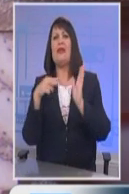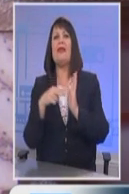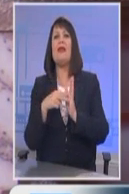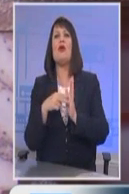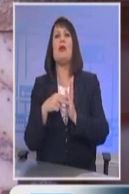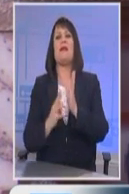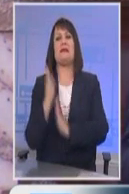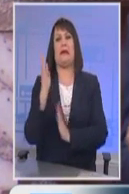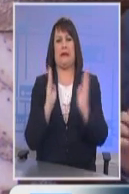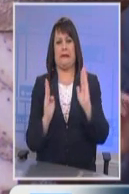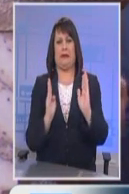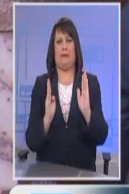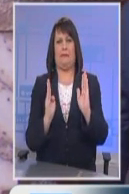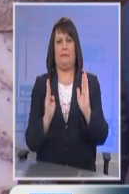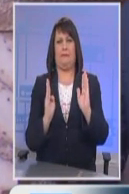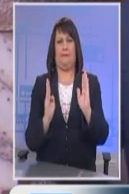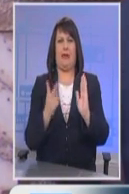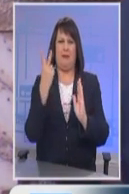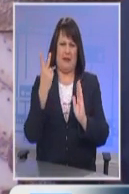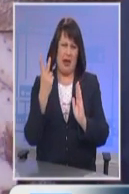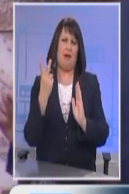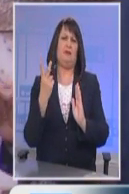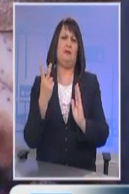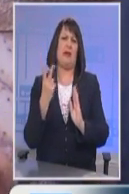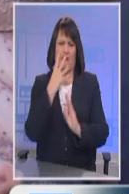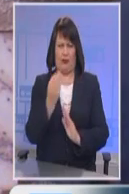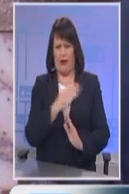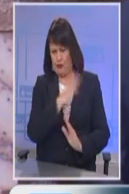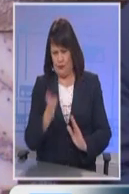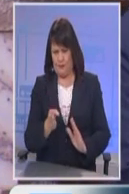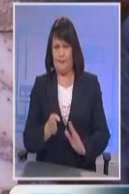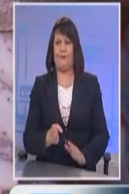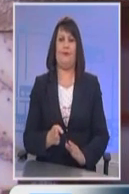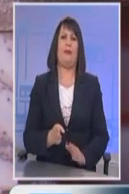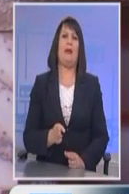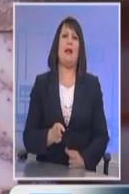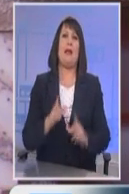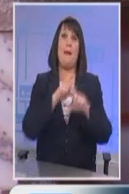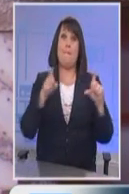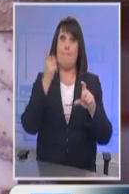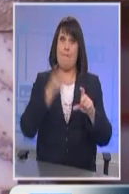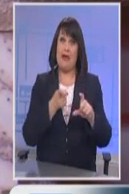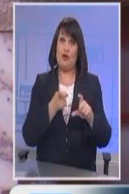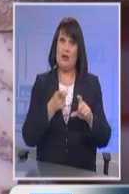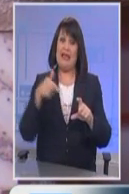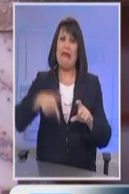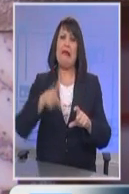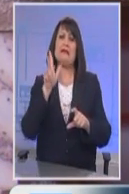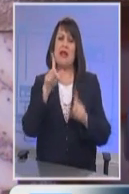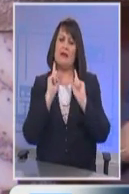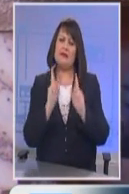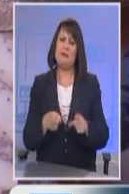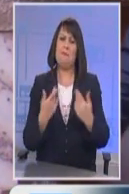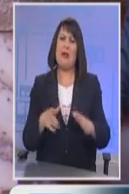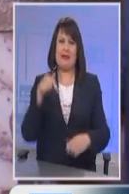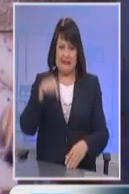με απόφαση της Γενικής Συνέλευσης των Μετόχων. Κάτι που γίνεται και σήμερα. Πάλι η Γενική